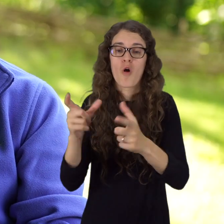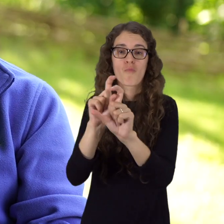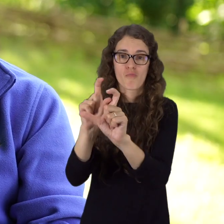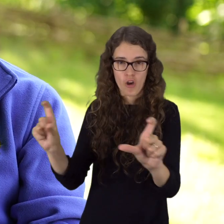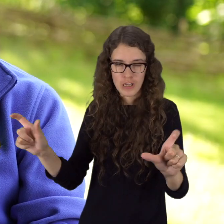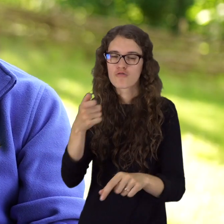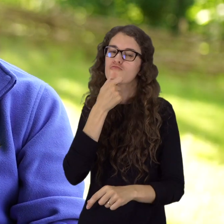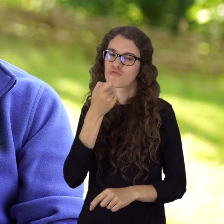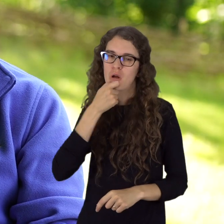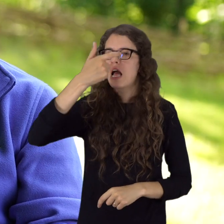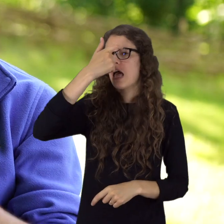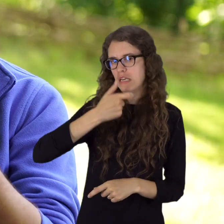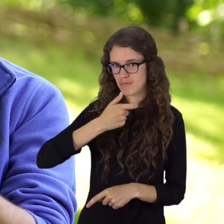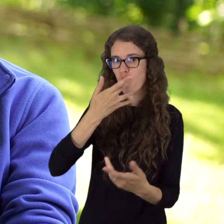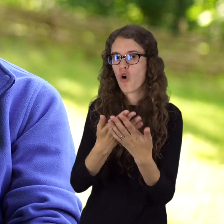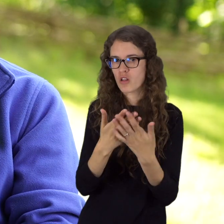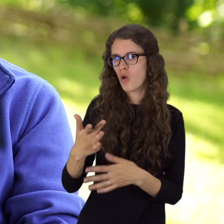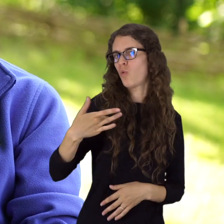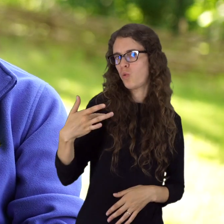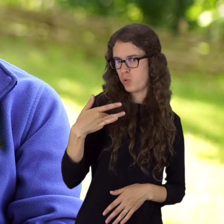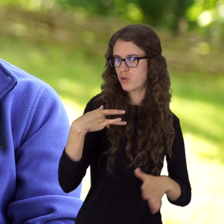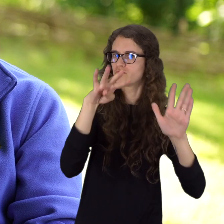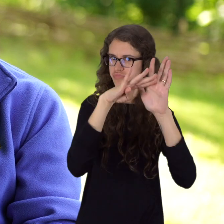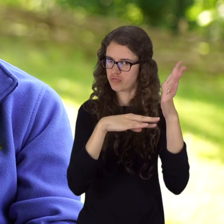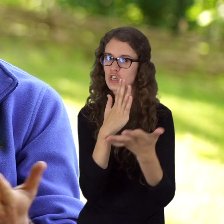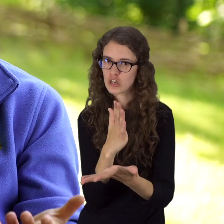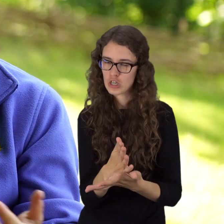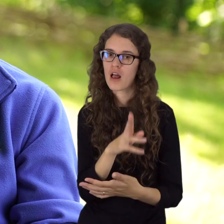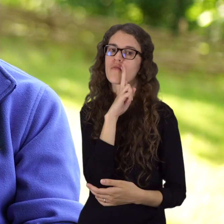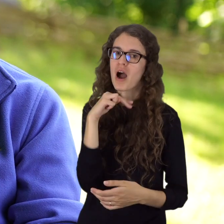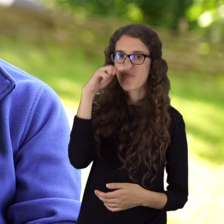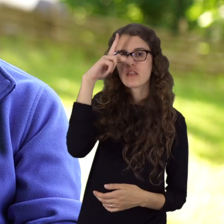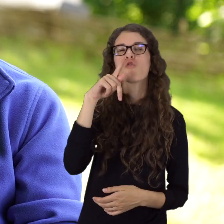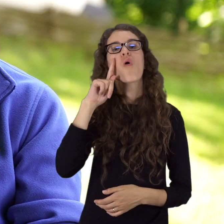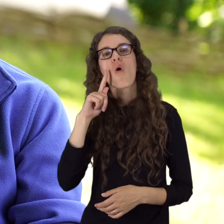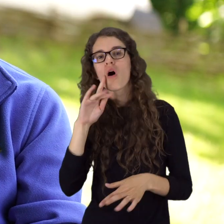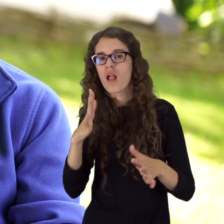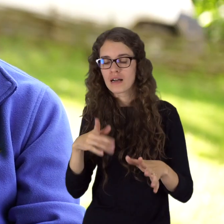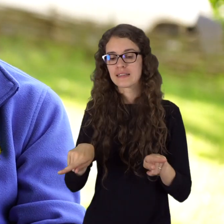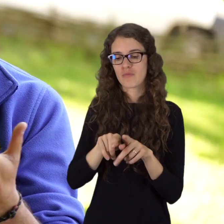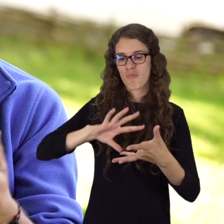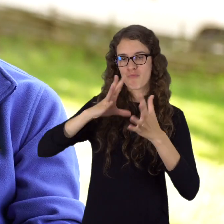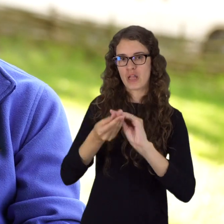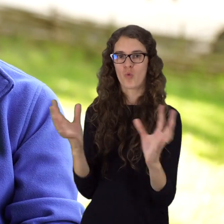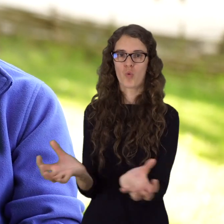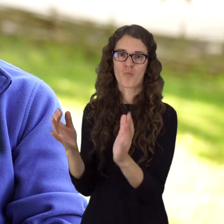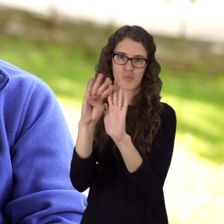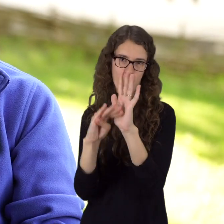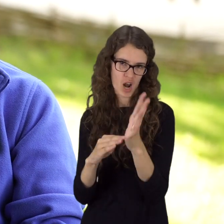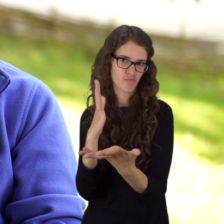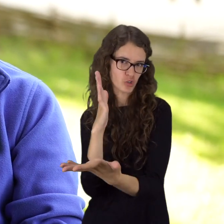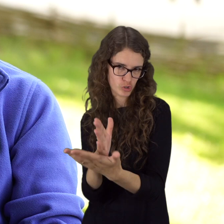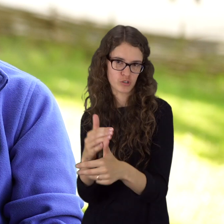nes vėlgi reikalavimai yra tiesiog ir tiek tėvelių lūkesčiai, tiek, na, bendrosios ugdomosios programos lūkesčiai ir reikalavimai, jie